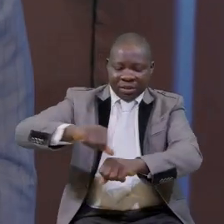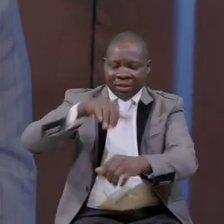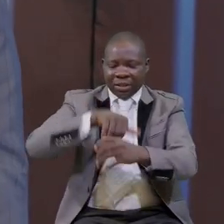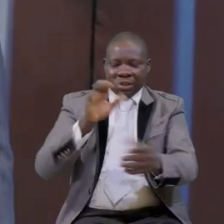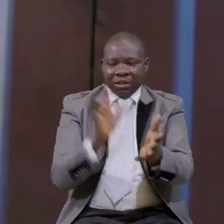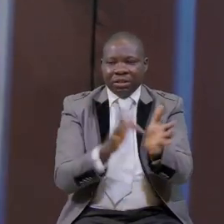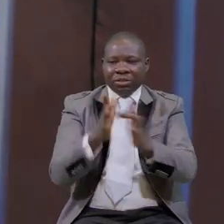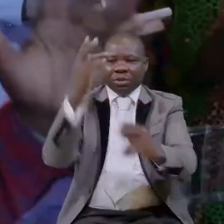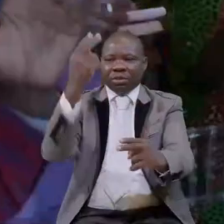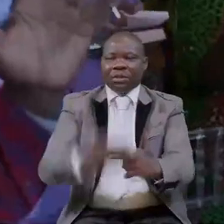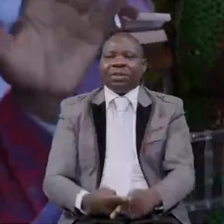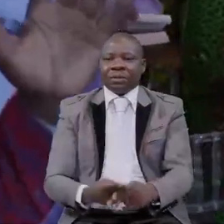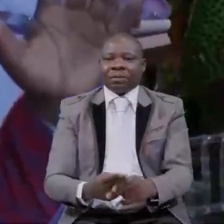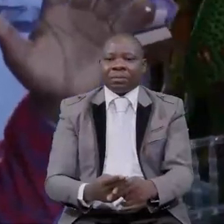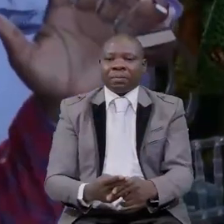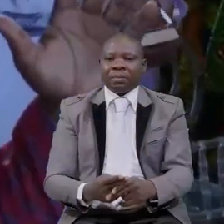nom de Jésus.